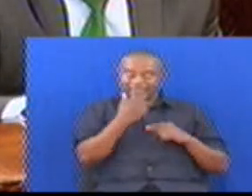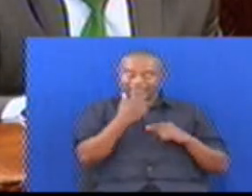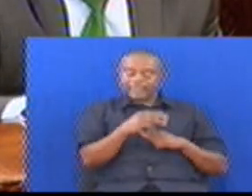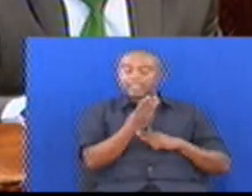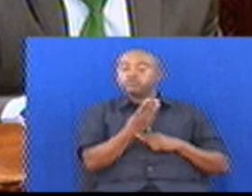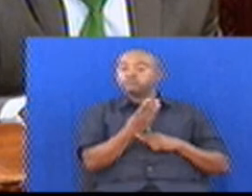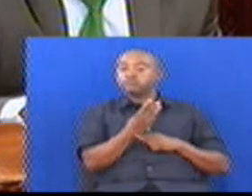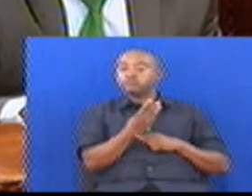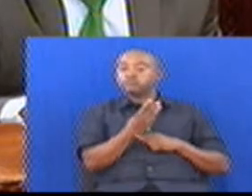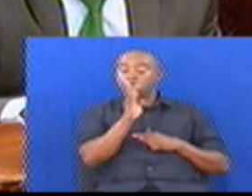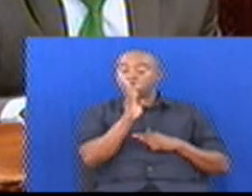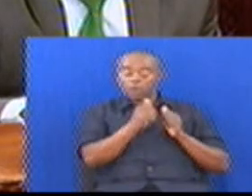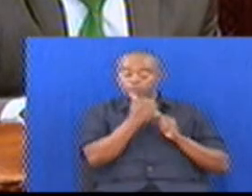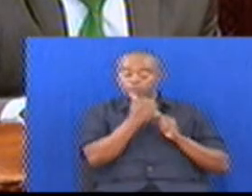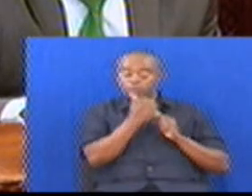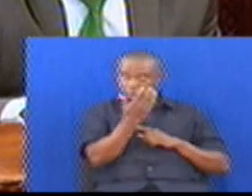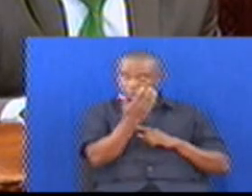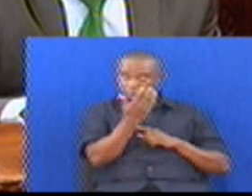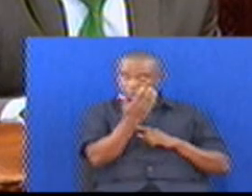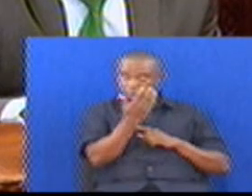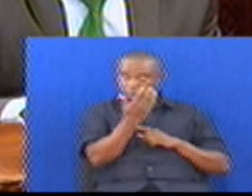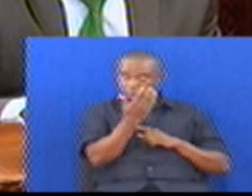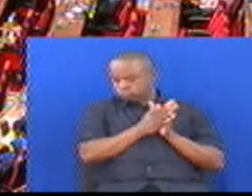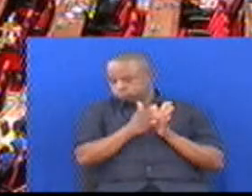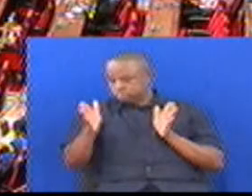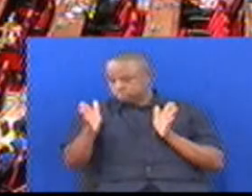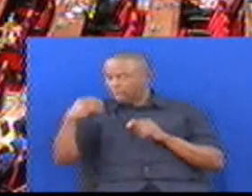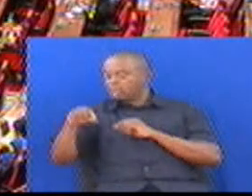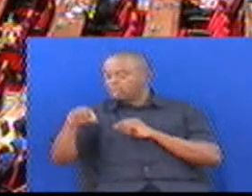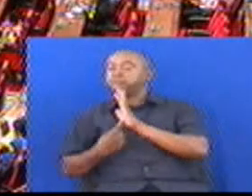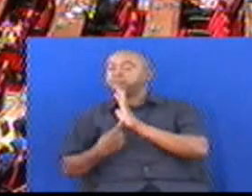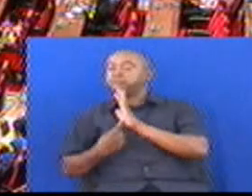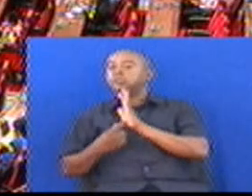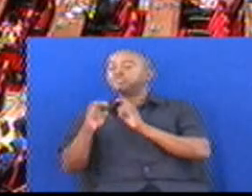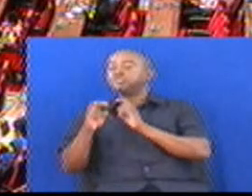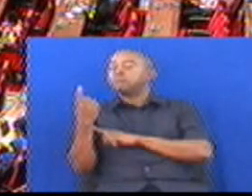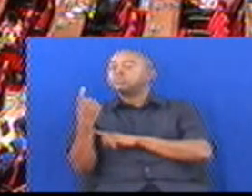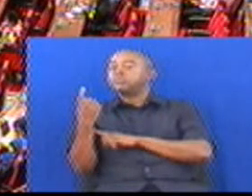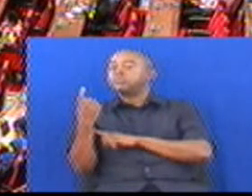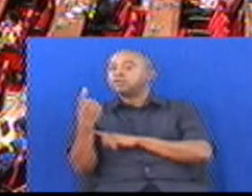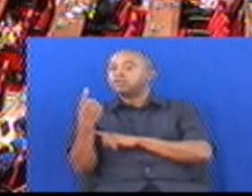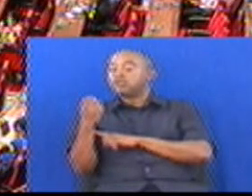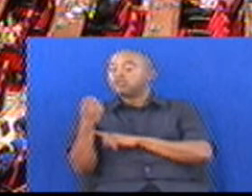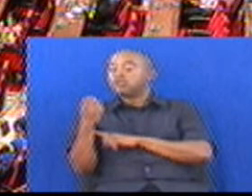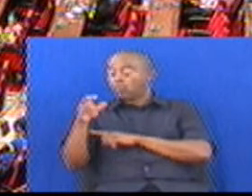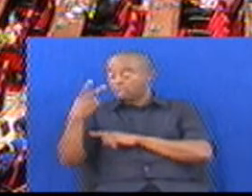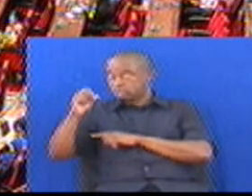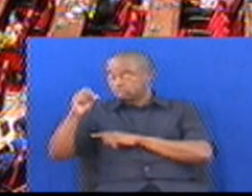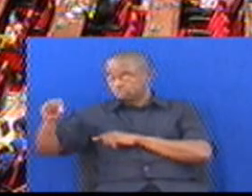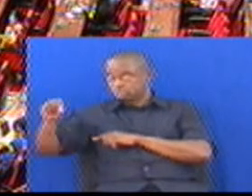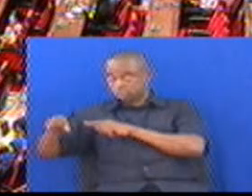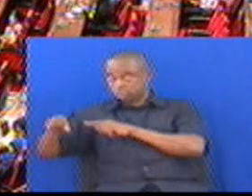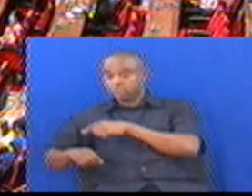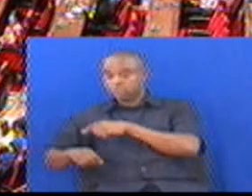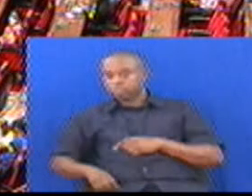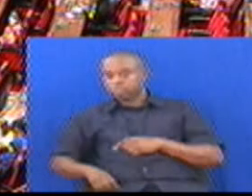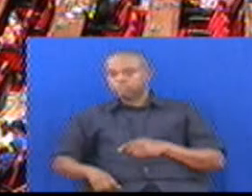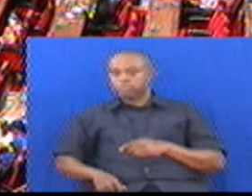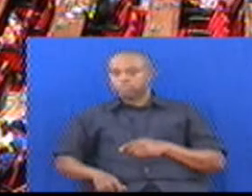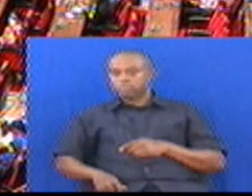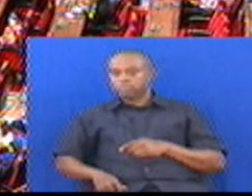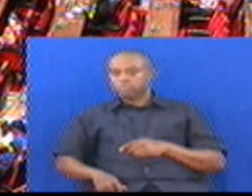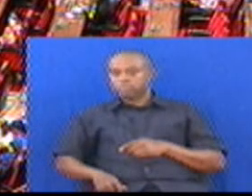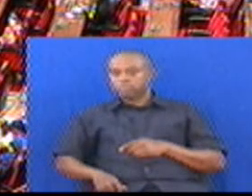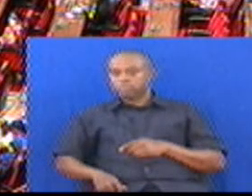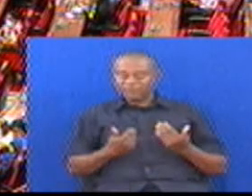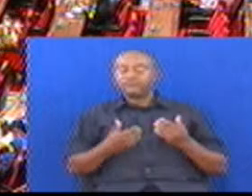371,000 mwaka 2015 hadi tani 621,000 mwaka 2020. Kuongezeka kwa